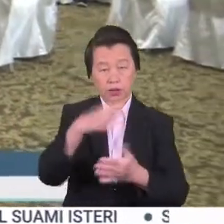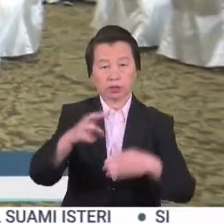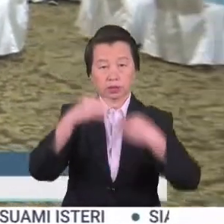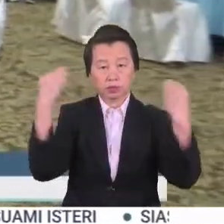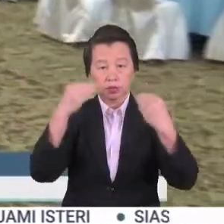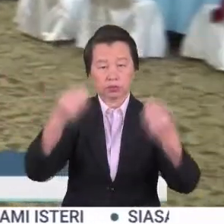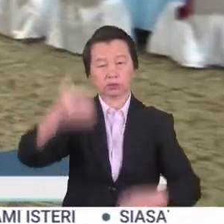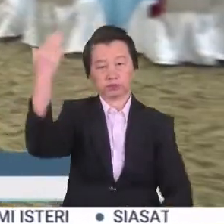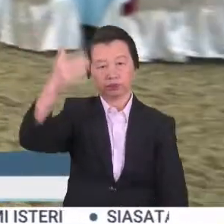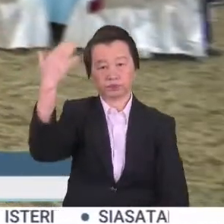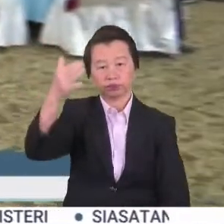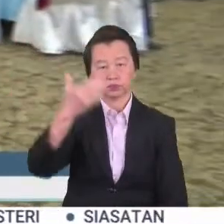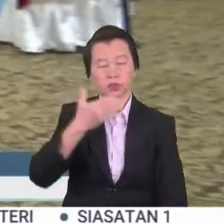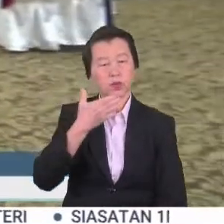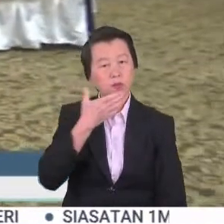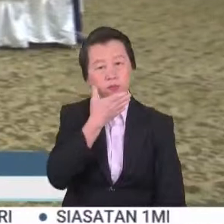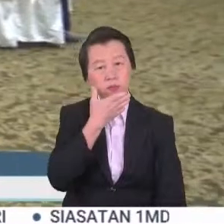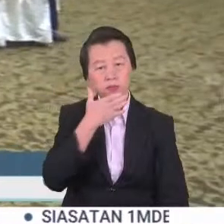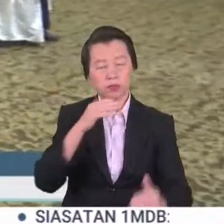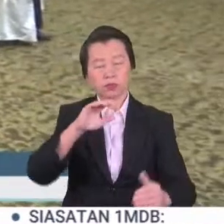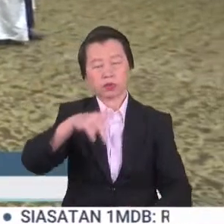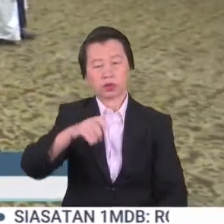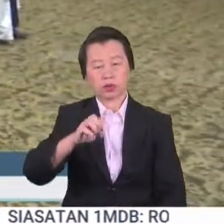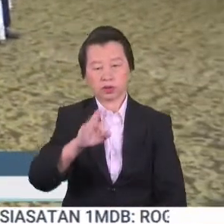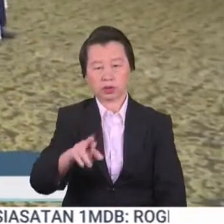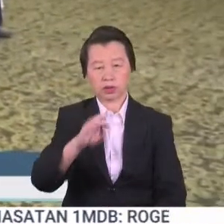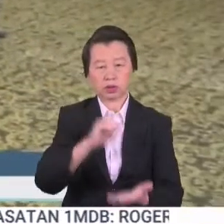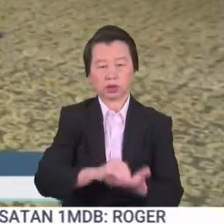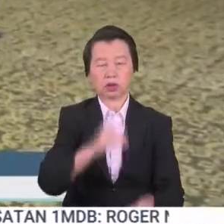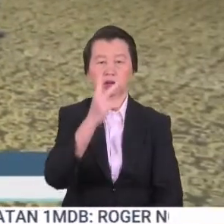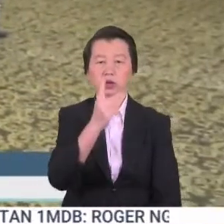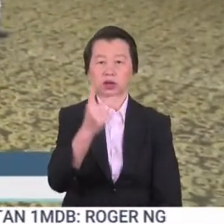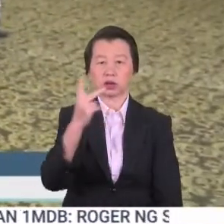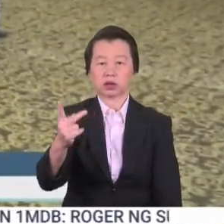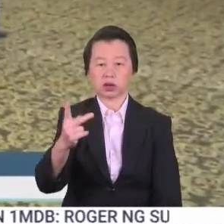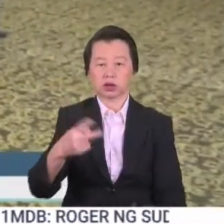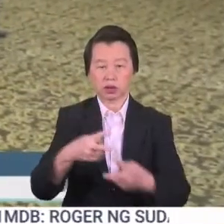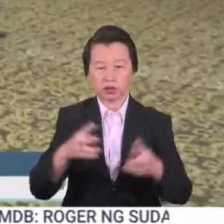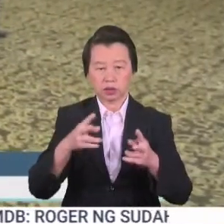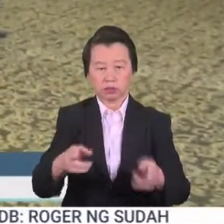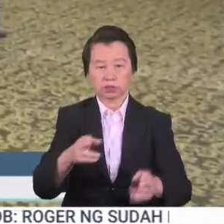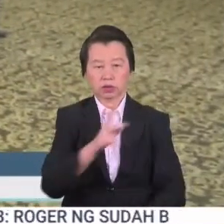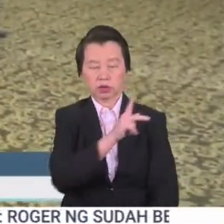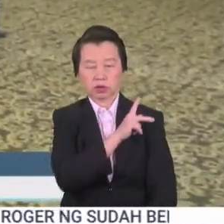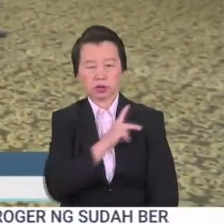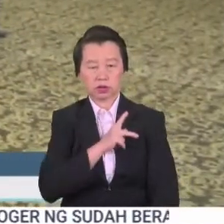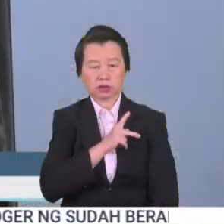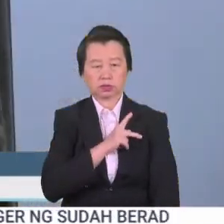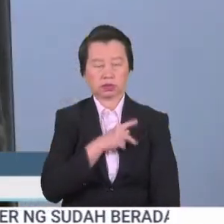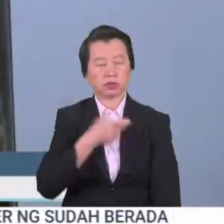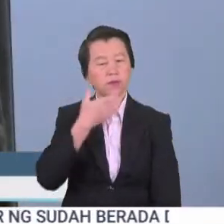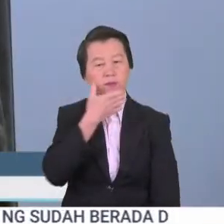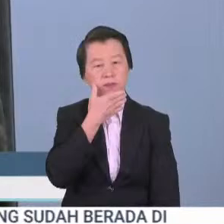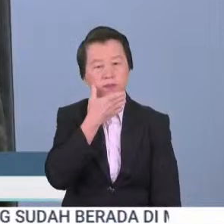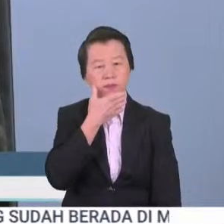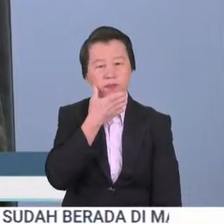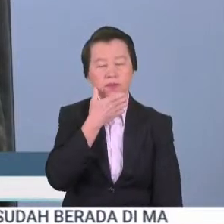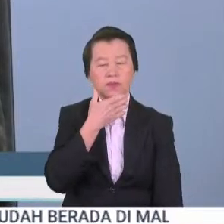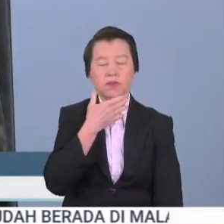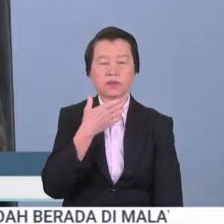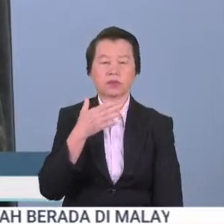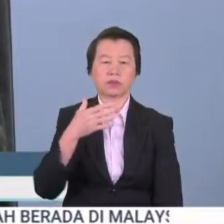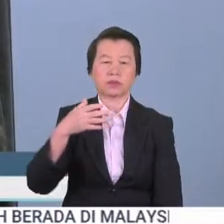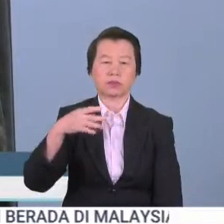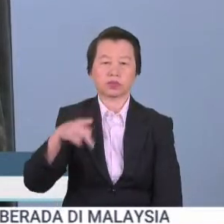Majlis konvensyen angkatan muda keadilan Zon Borneo di Kota Kinabalu yang dirasmikan ketua angkatan muda keadilan amk Adam